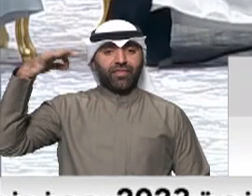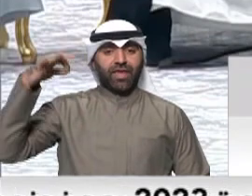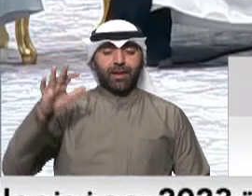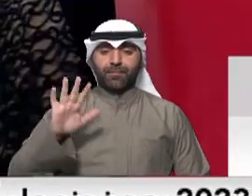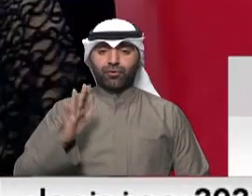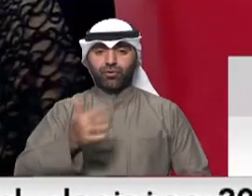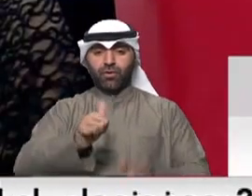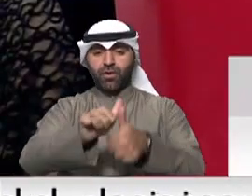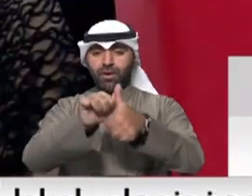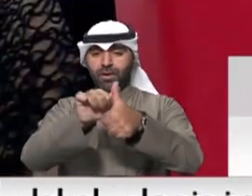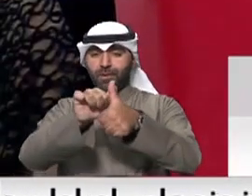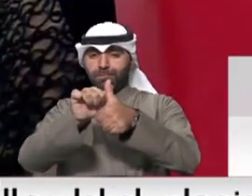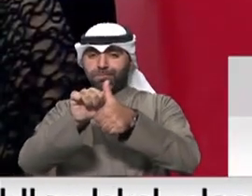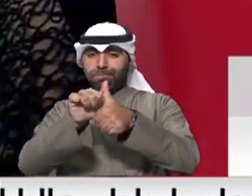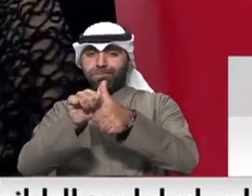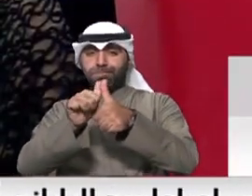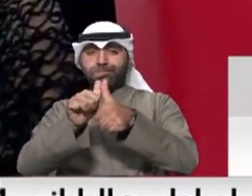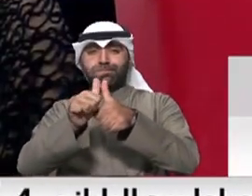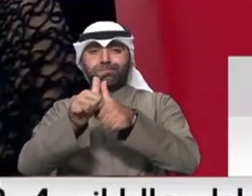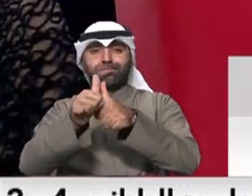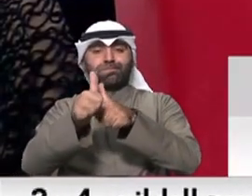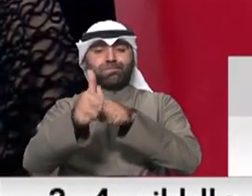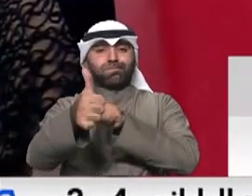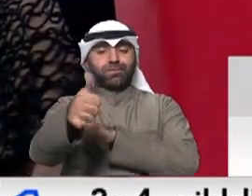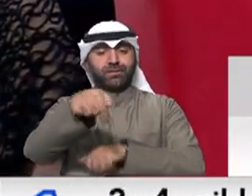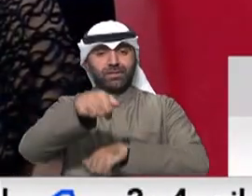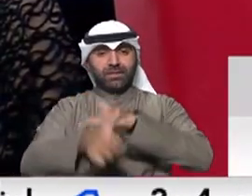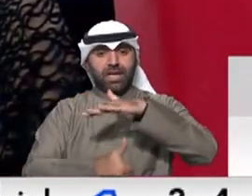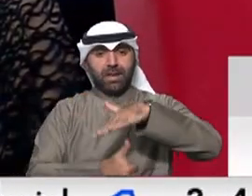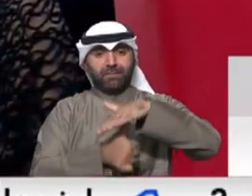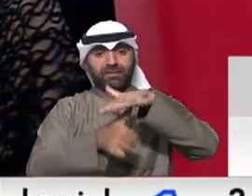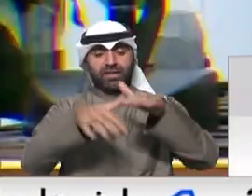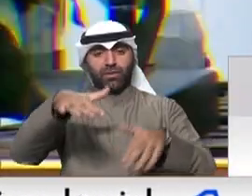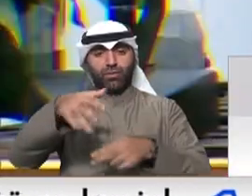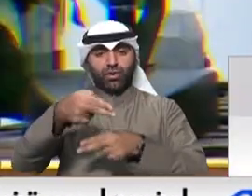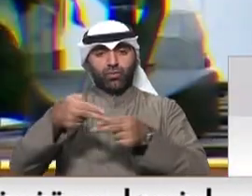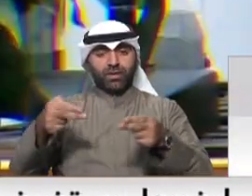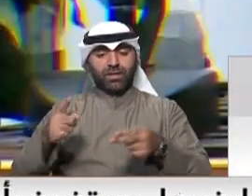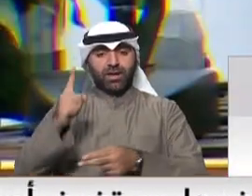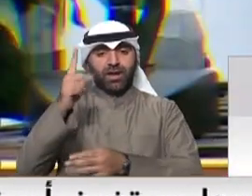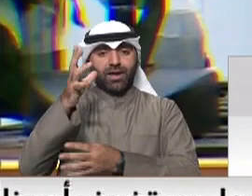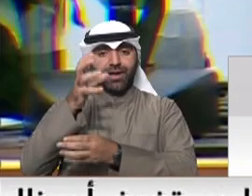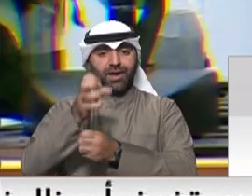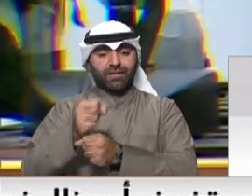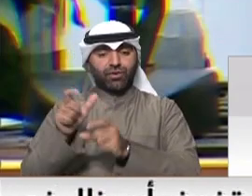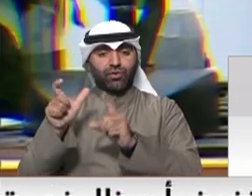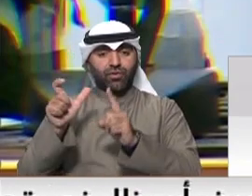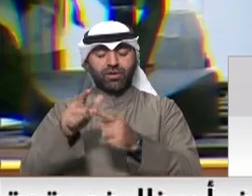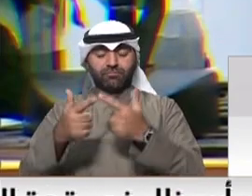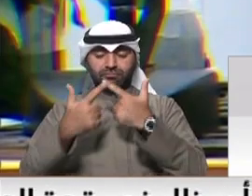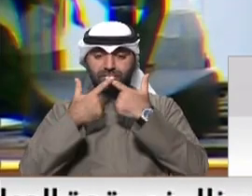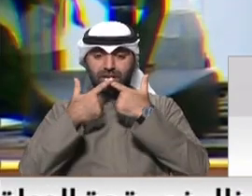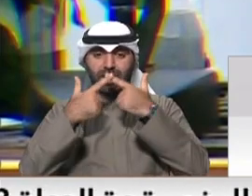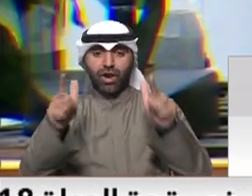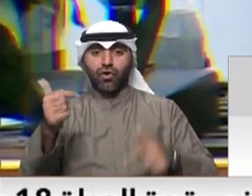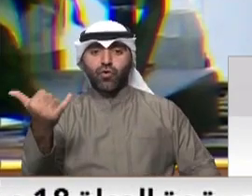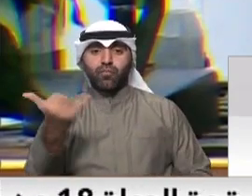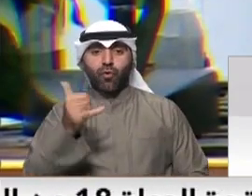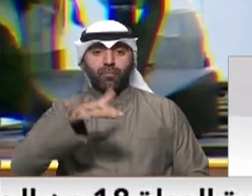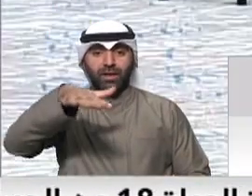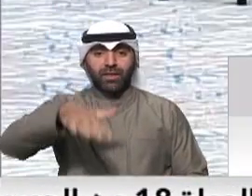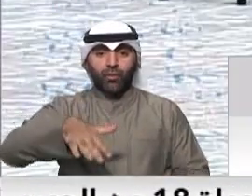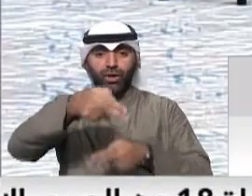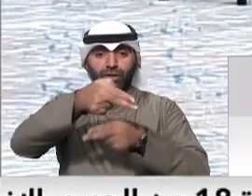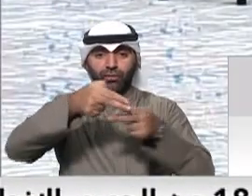ابنائه شبابا وشابات وبانهم العقول النيره والسواعد الفتيه والركائز القويه